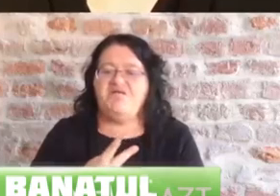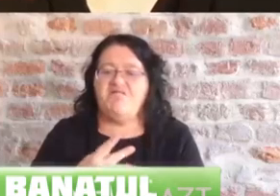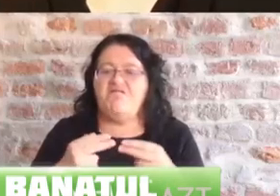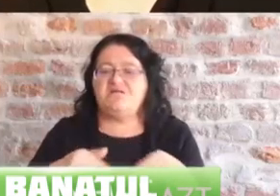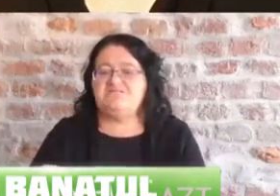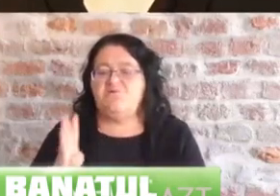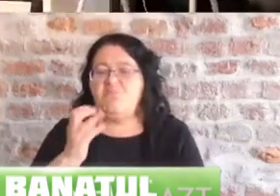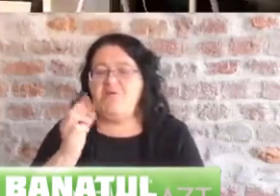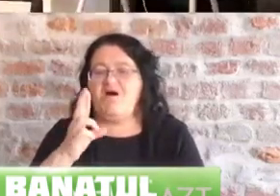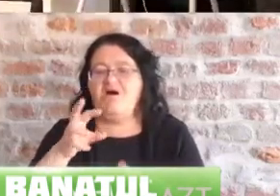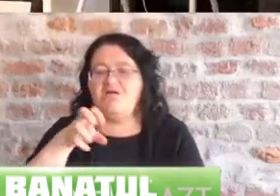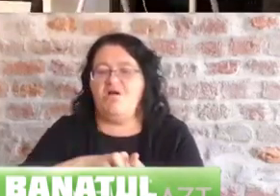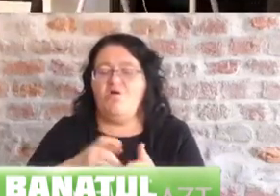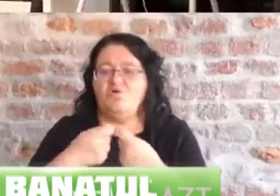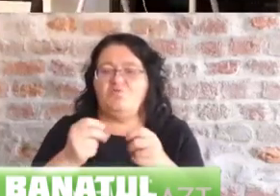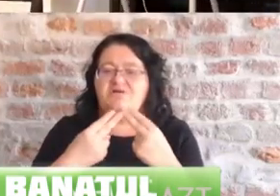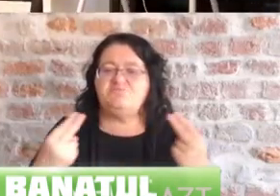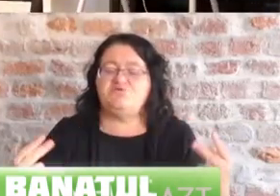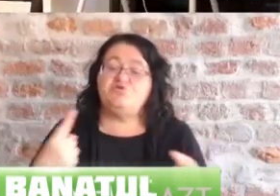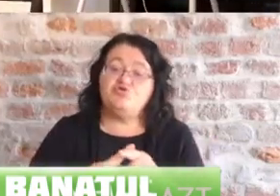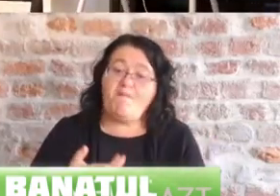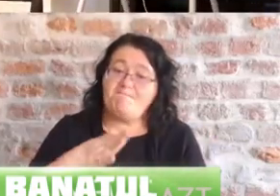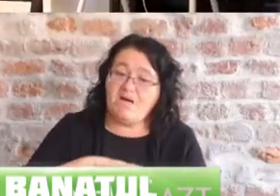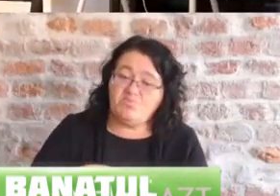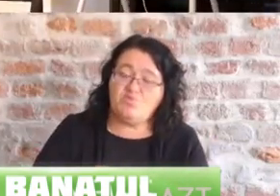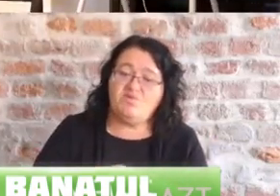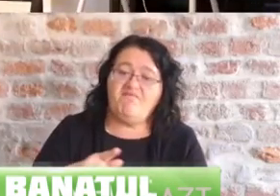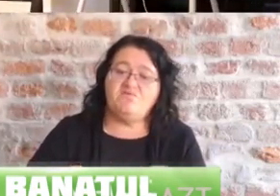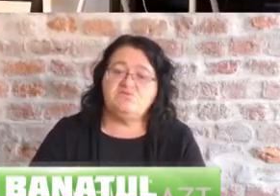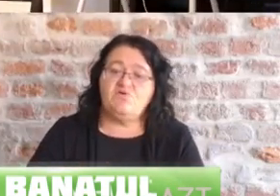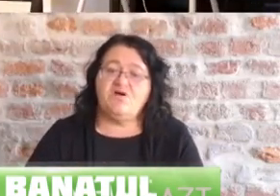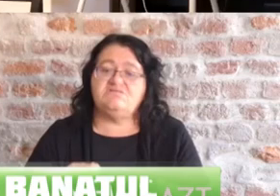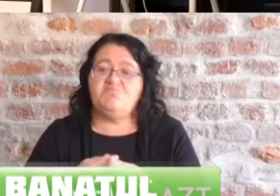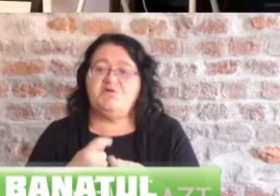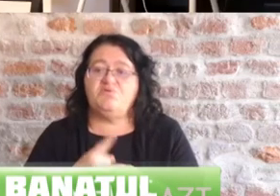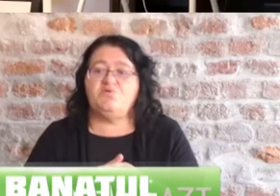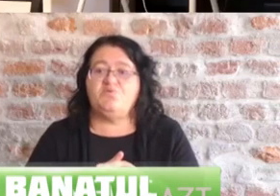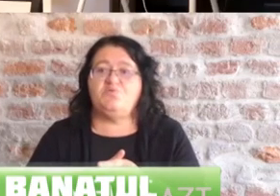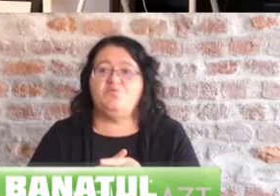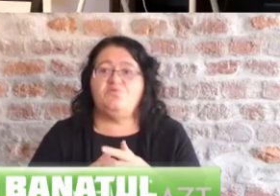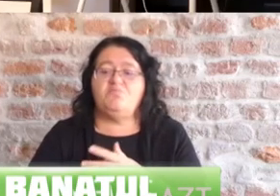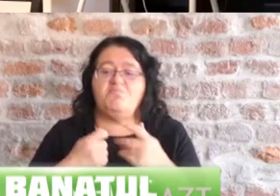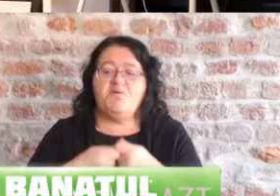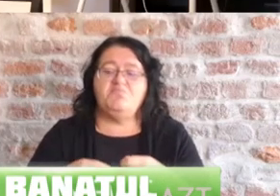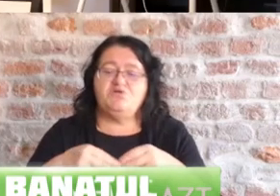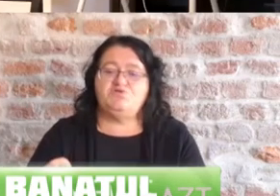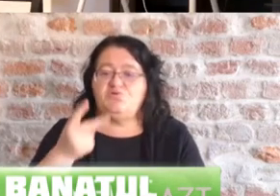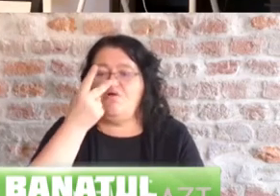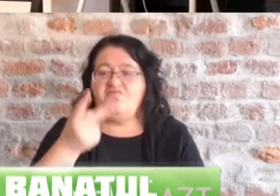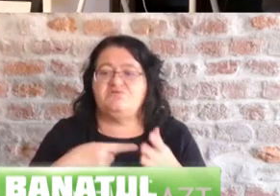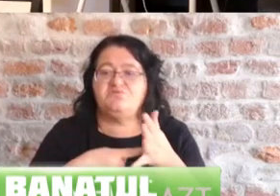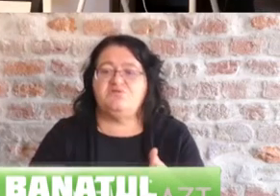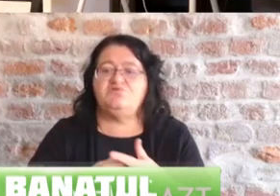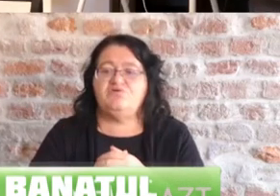putea să susțină întregul spațiu expozițional și mai mult decât atât, el funcționează în tandem cu ceea ce și membrii jurului au remarcat,